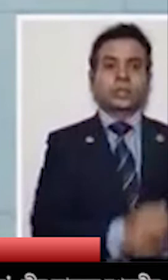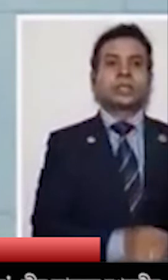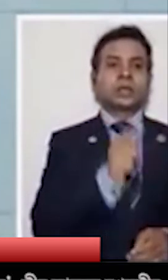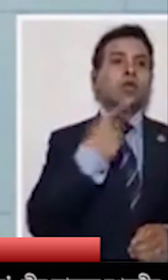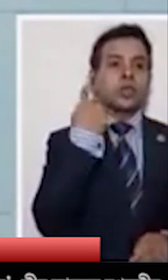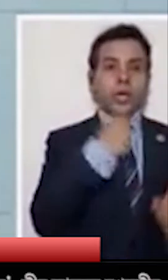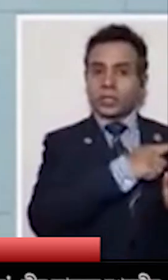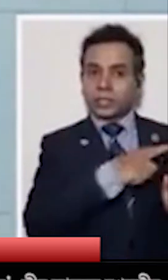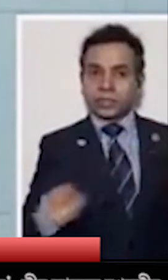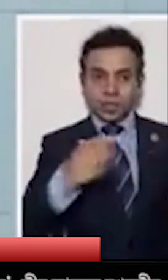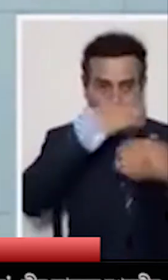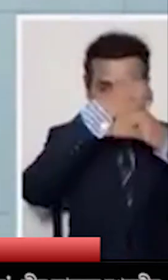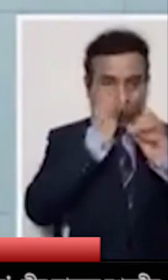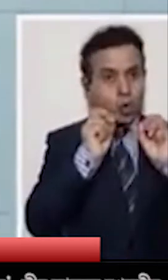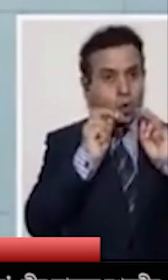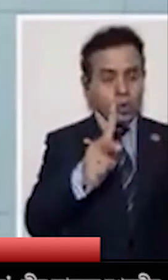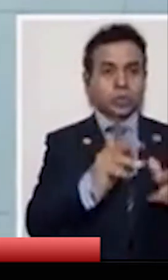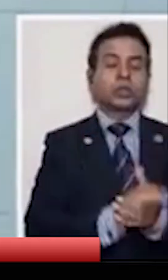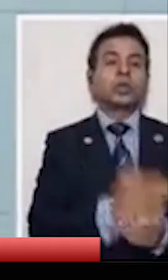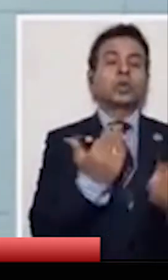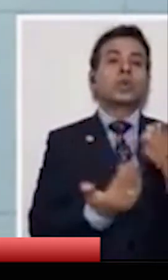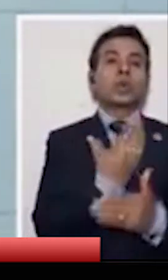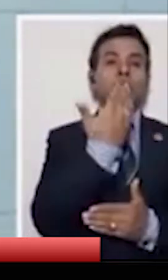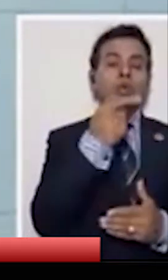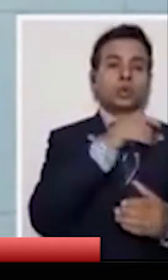ঘন্টায় শনাক্ত হয়েছে ১৪১ জন ব্যক্তি,